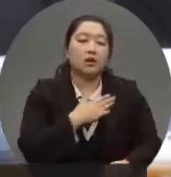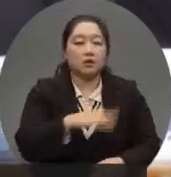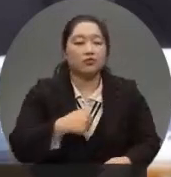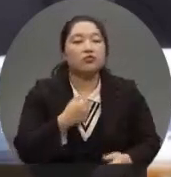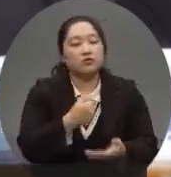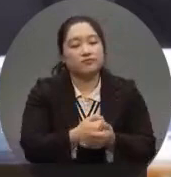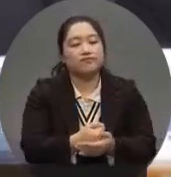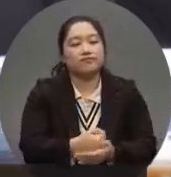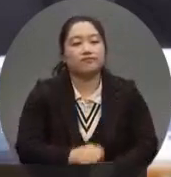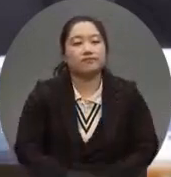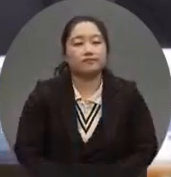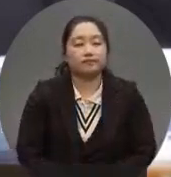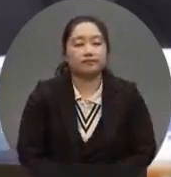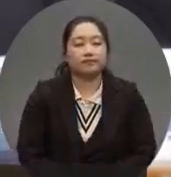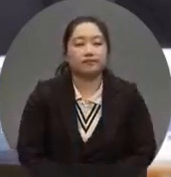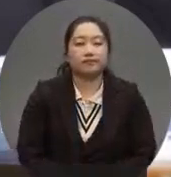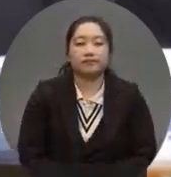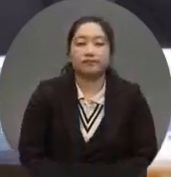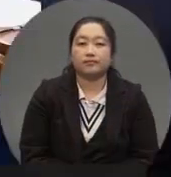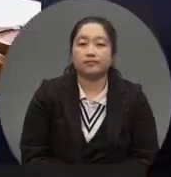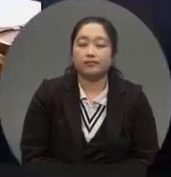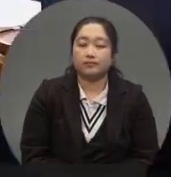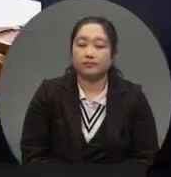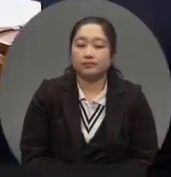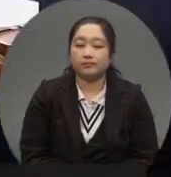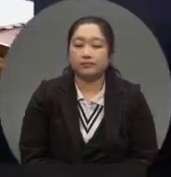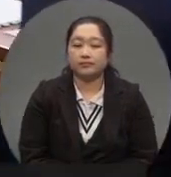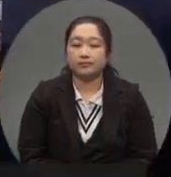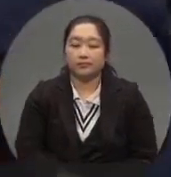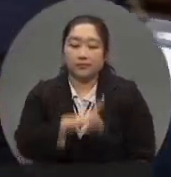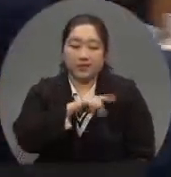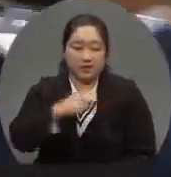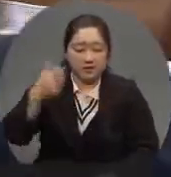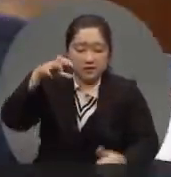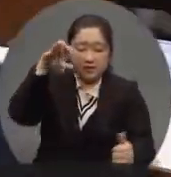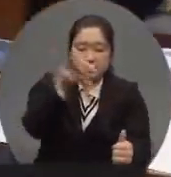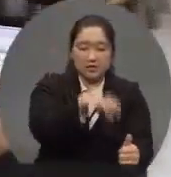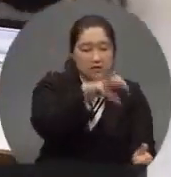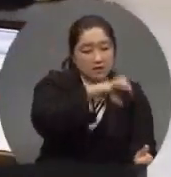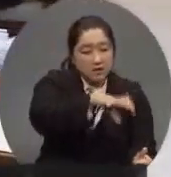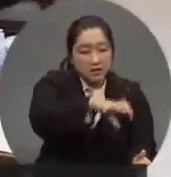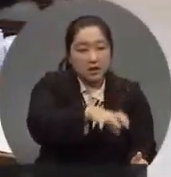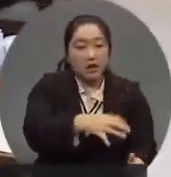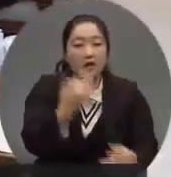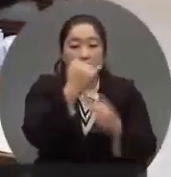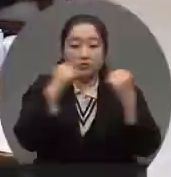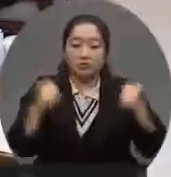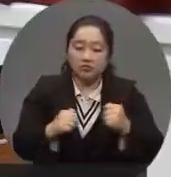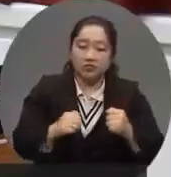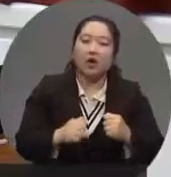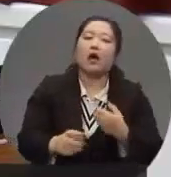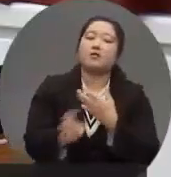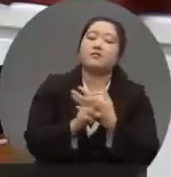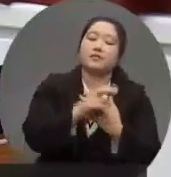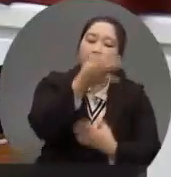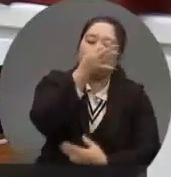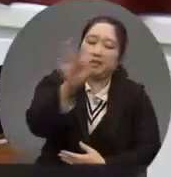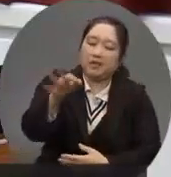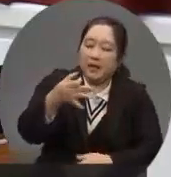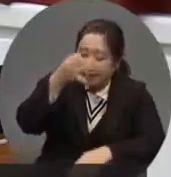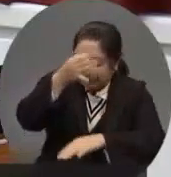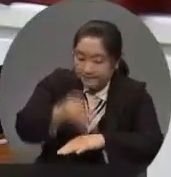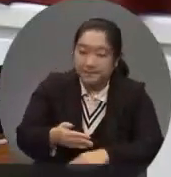좀 저희가 선택한 사항이 되겠습니다 의원들의 질타가 끊이질 않자 충청북도는 결국 불법을 시인하고